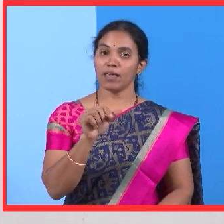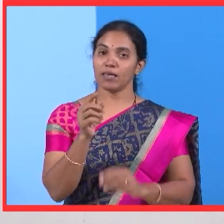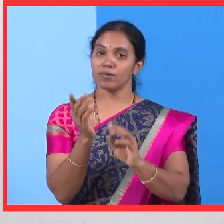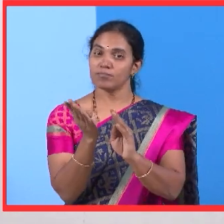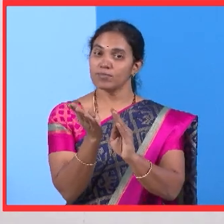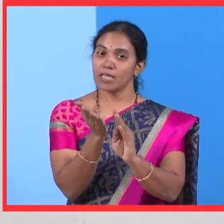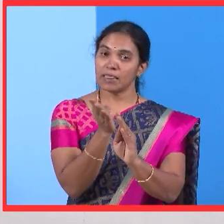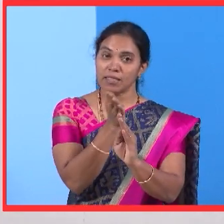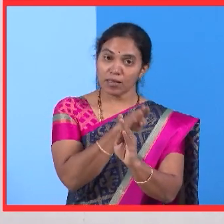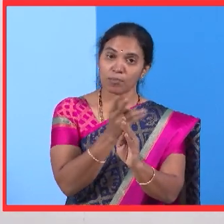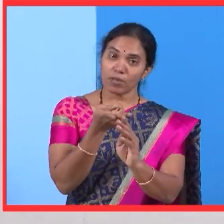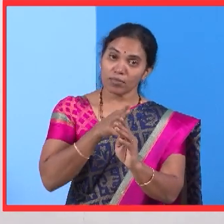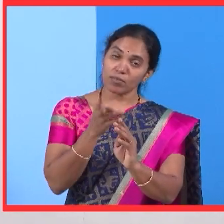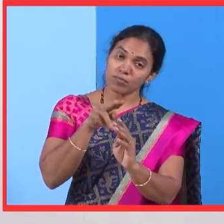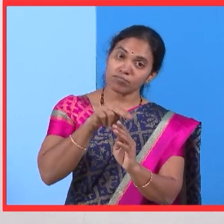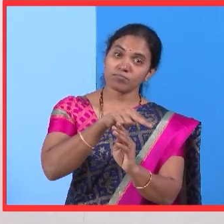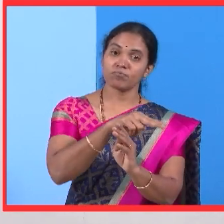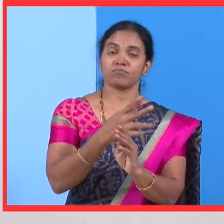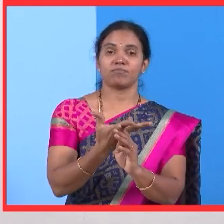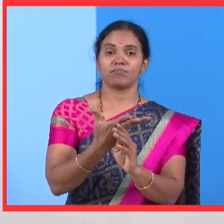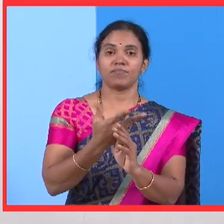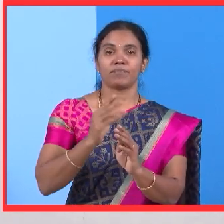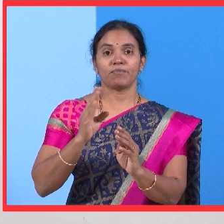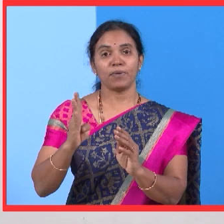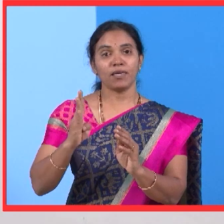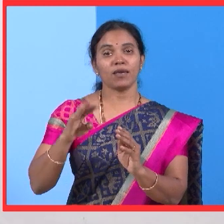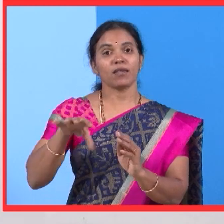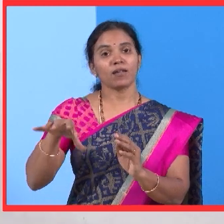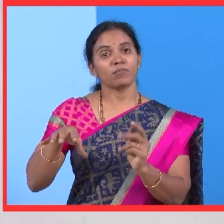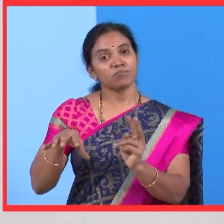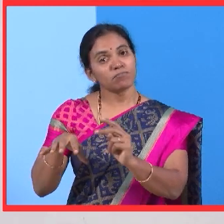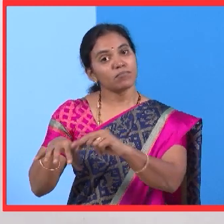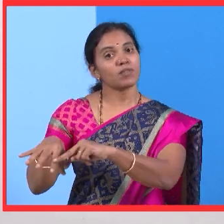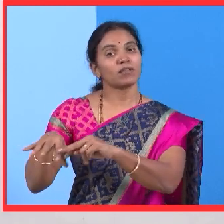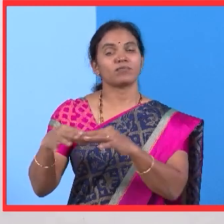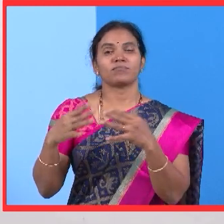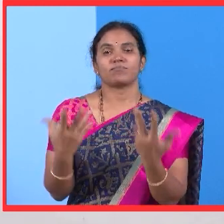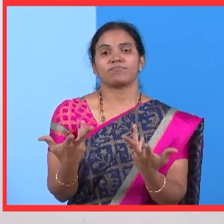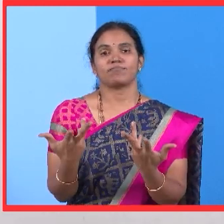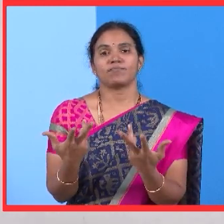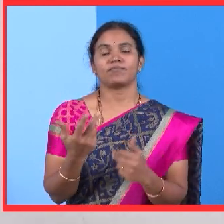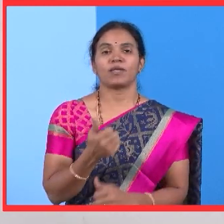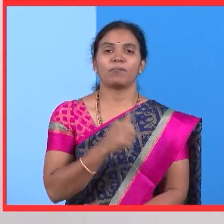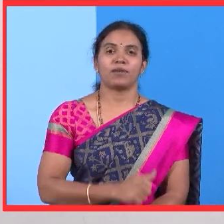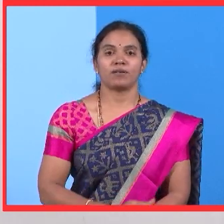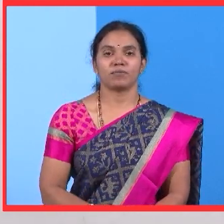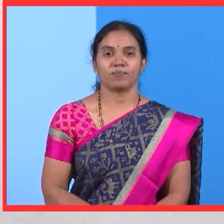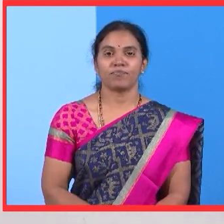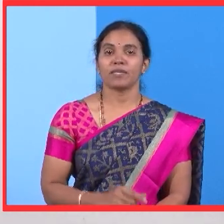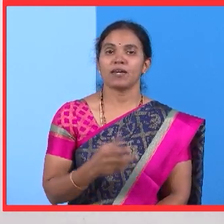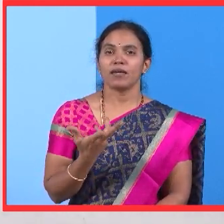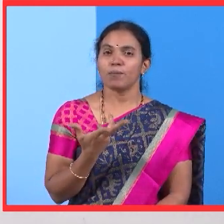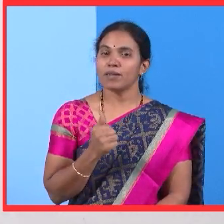திரும்புவானா அல்லது பி என்ற கிராமத்துக்கு செல்லுவானா என்பதை கண்டறிவதற்கு முதலில் ஏபிக்கு